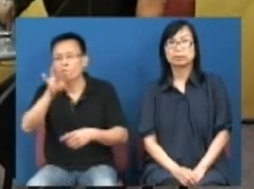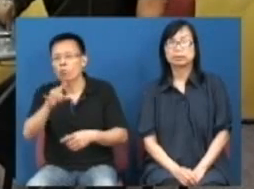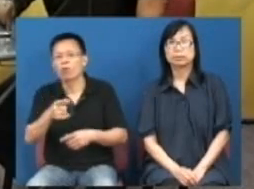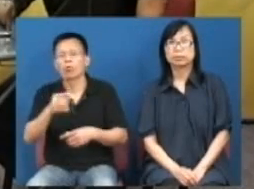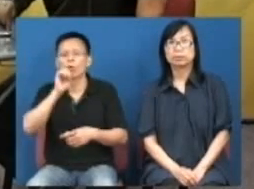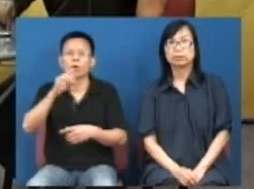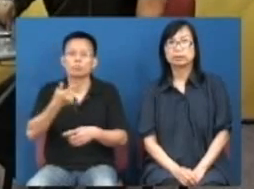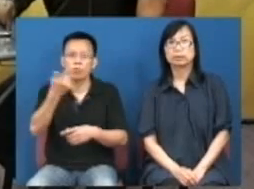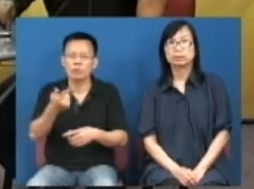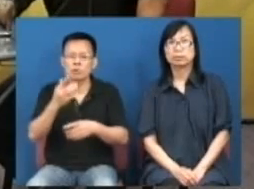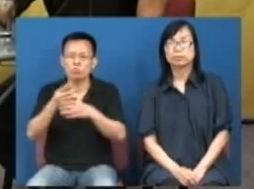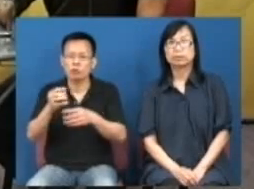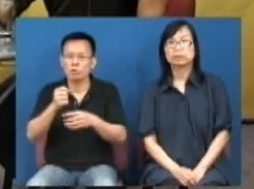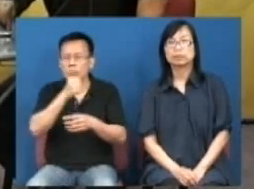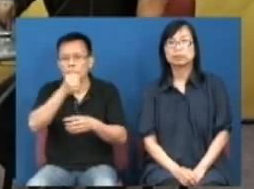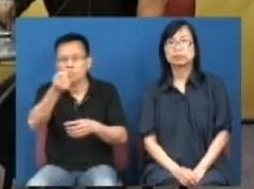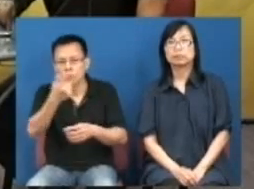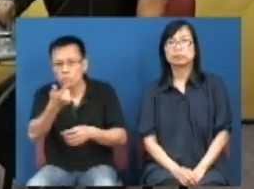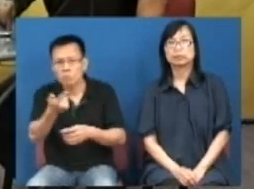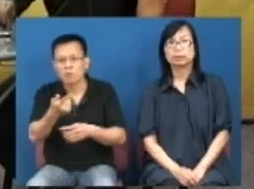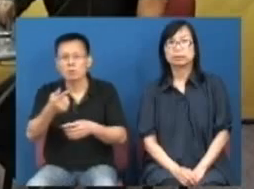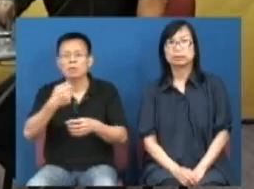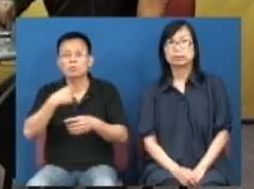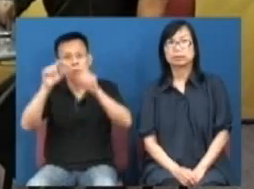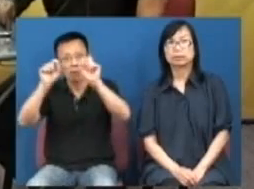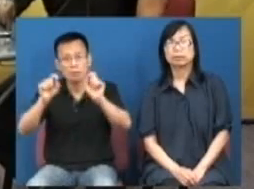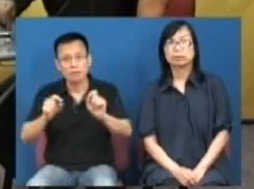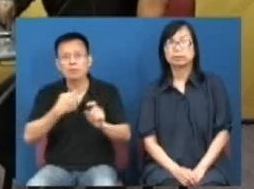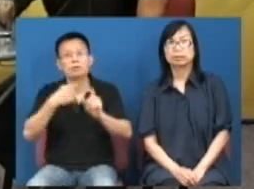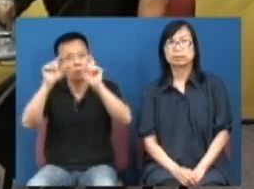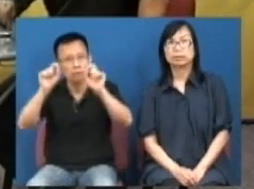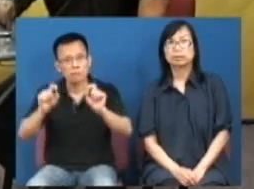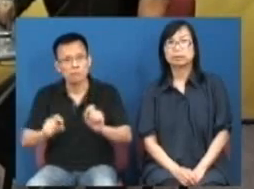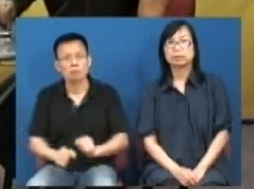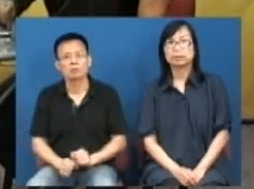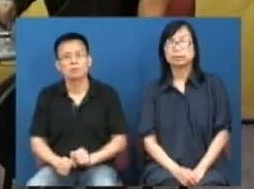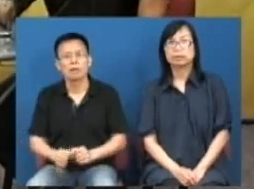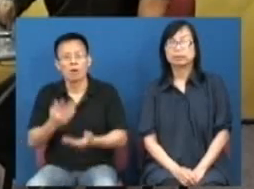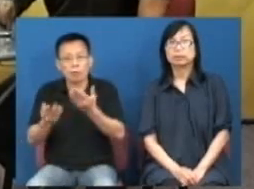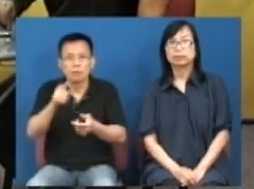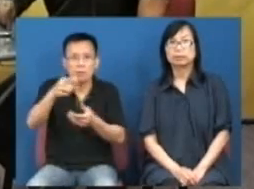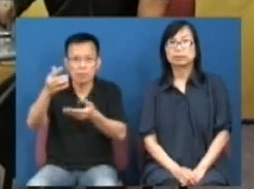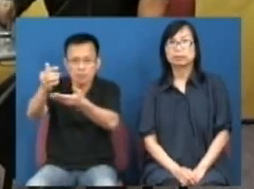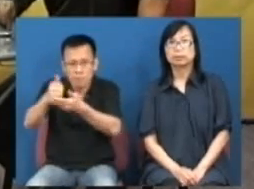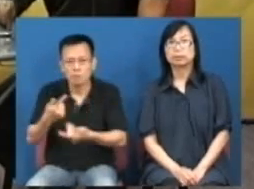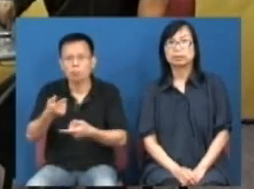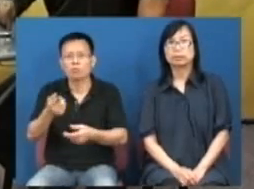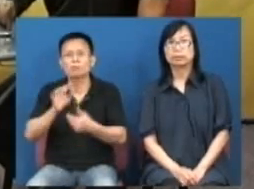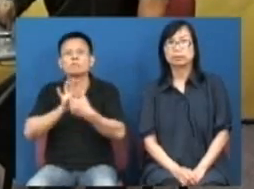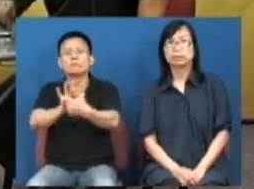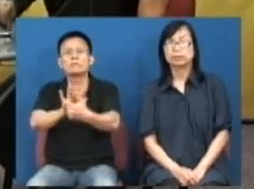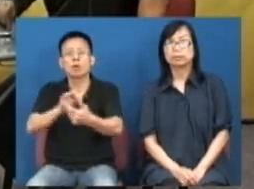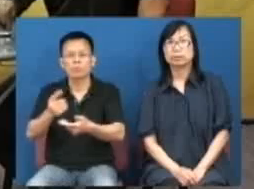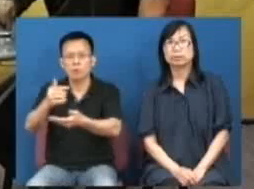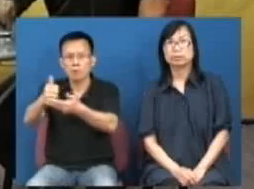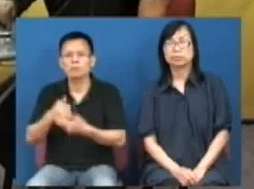多啲，咁於是你嘅報導多啲人要解釋㗎。要解釋的，又或者你請他，他不來，或者他來到一碌